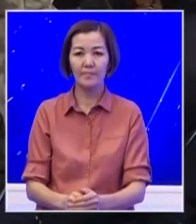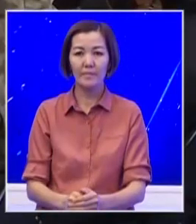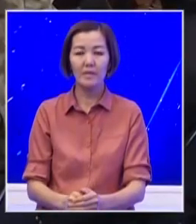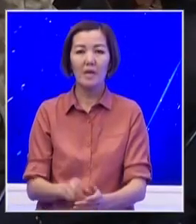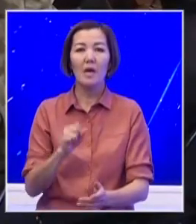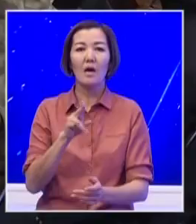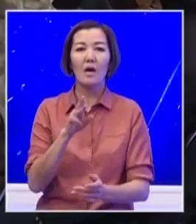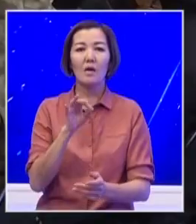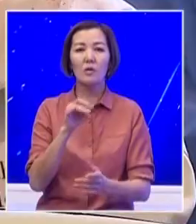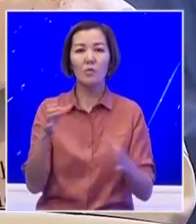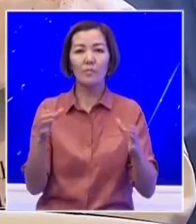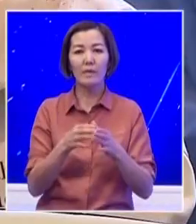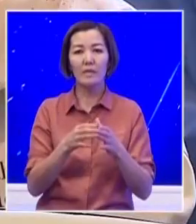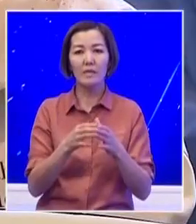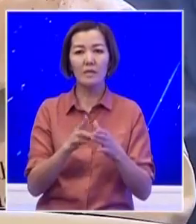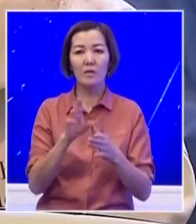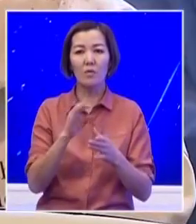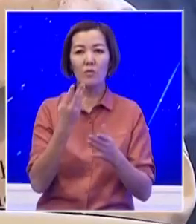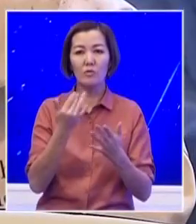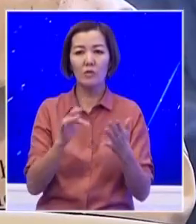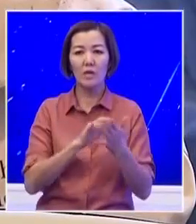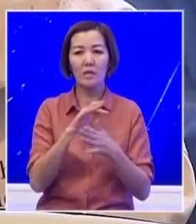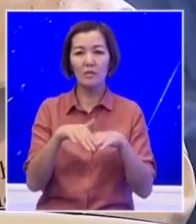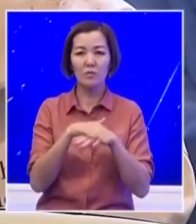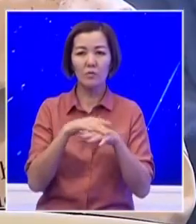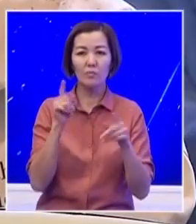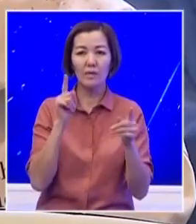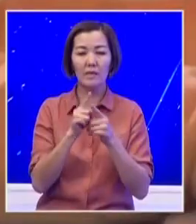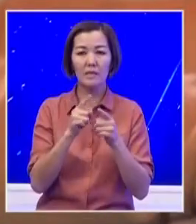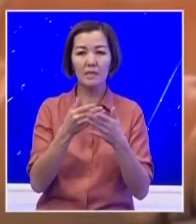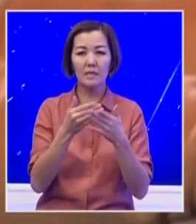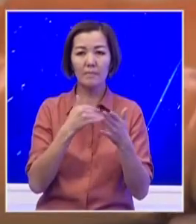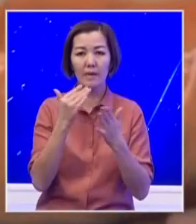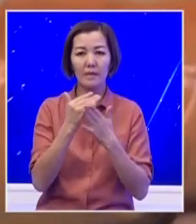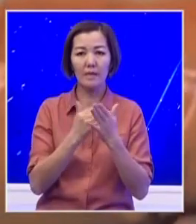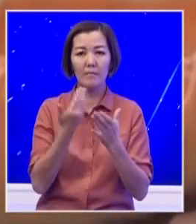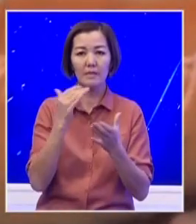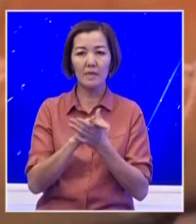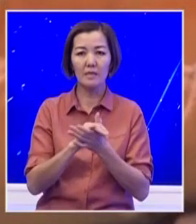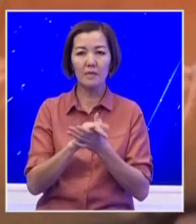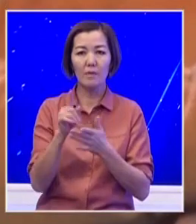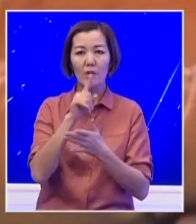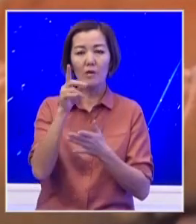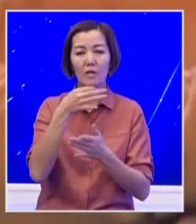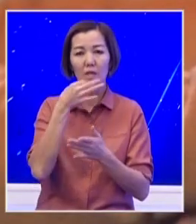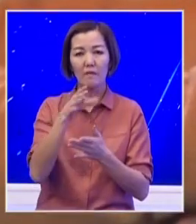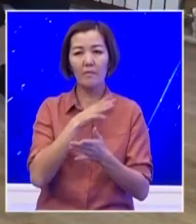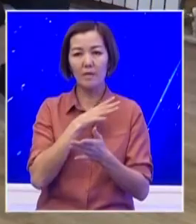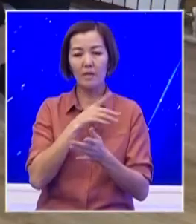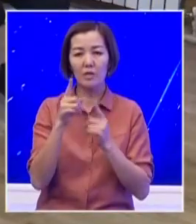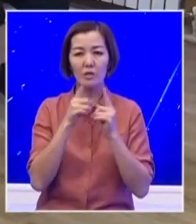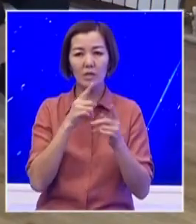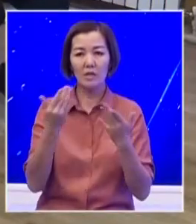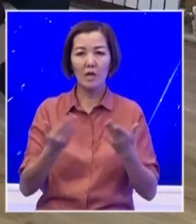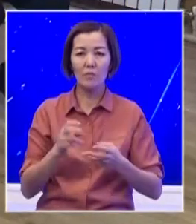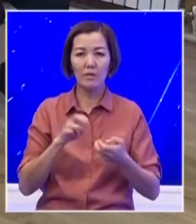Ақжол партиясынан кандидаттар Қосшы қаласының тұрғындарымен кездесті. Сайлауалды тұғырнамасын таныстырып, көпшіліктің сұрақтарына жауап берді. Жиында